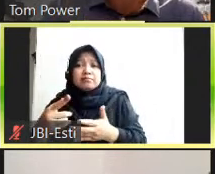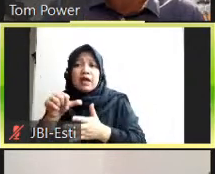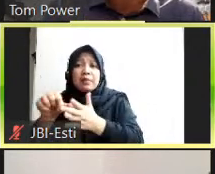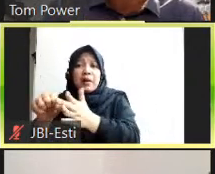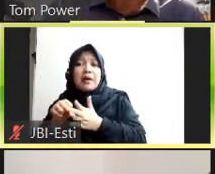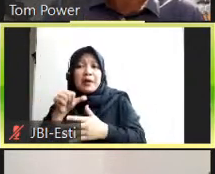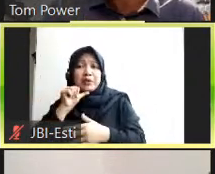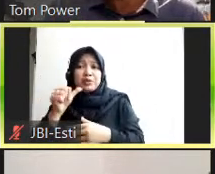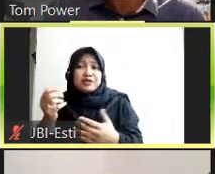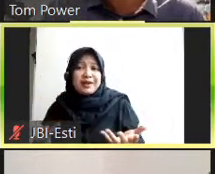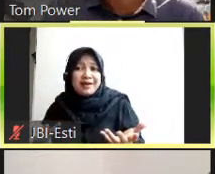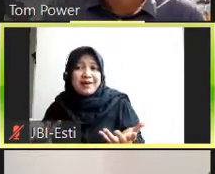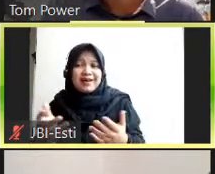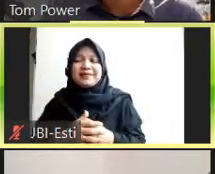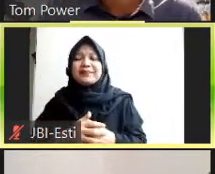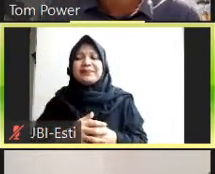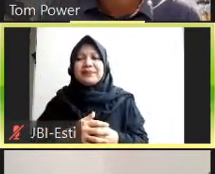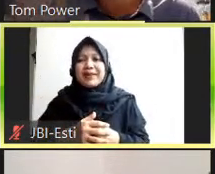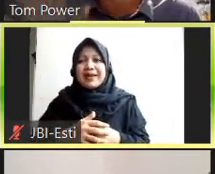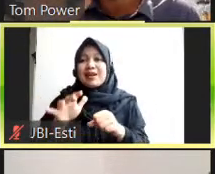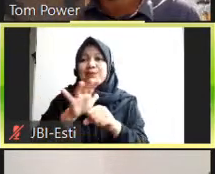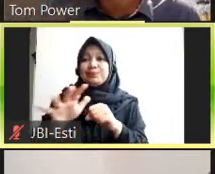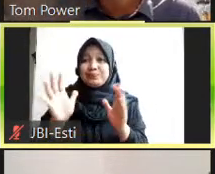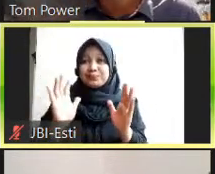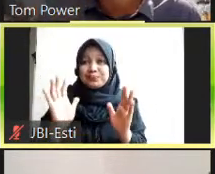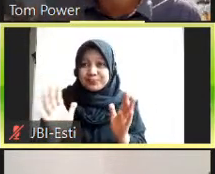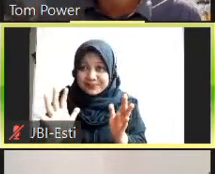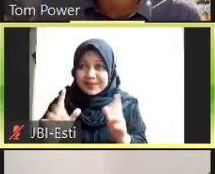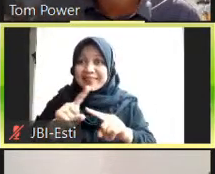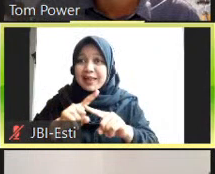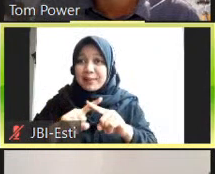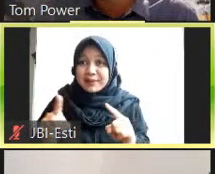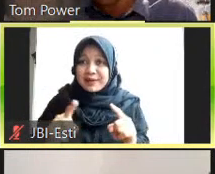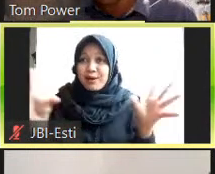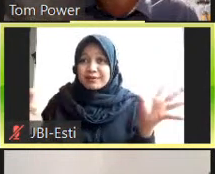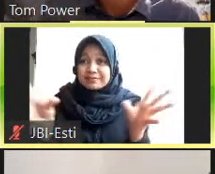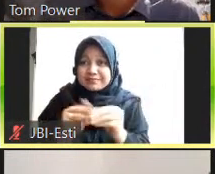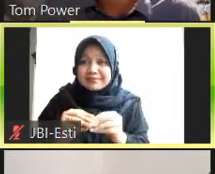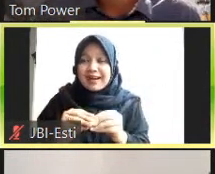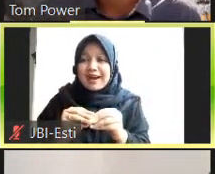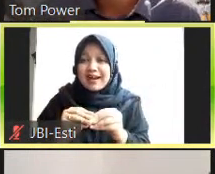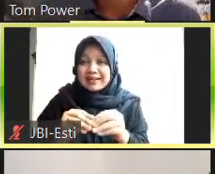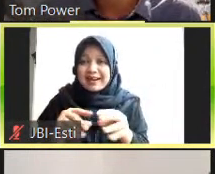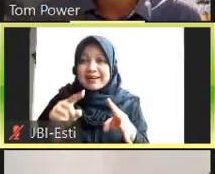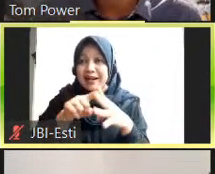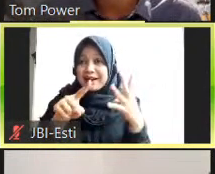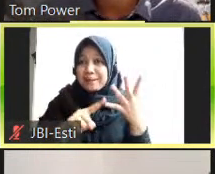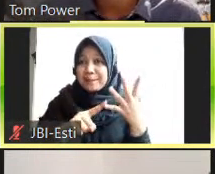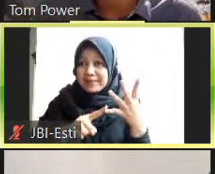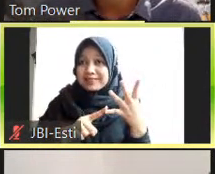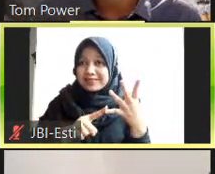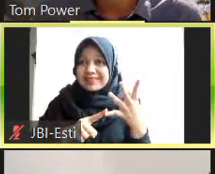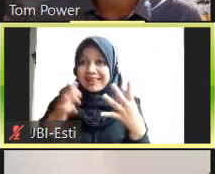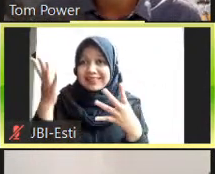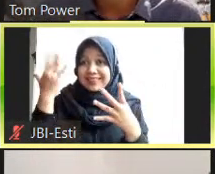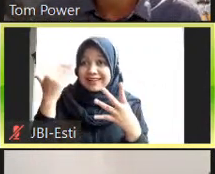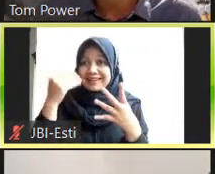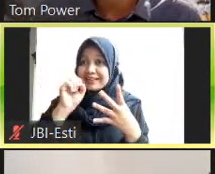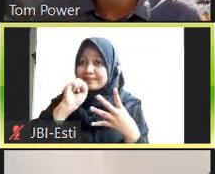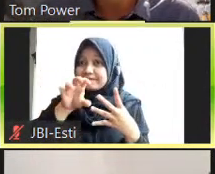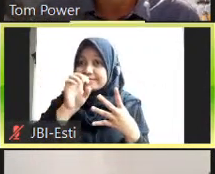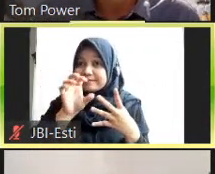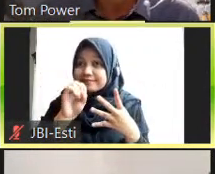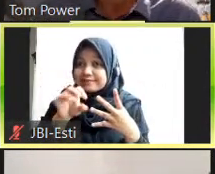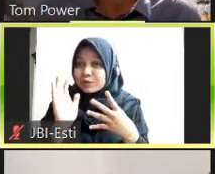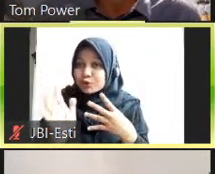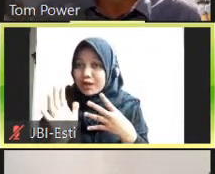ya. Tapi secara ringkas, kalau kita melihat empat asas, empat pilar yang saya sebutkan di awal presentasi